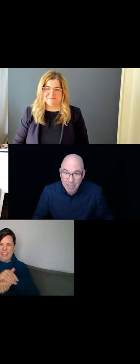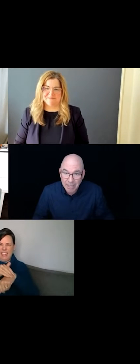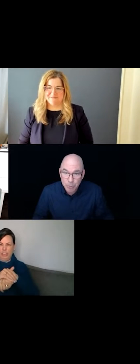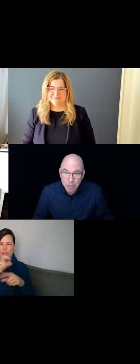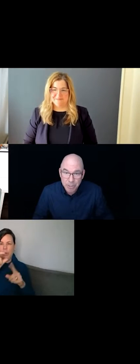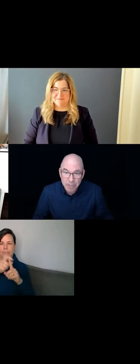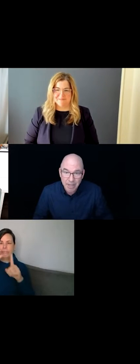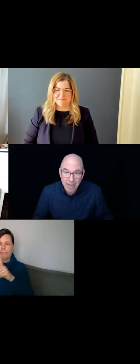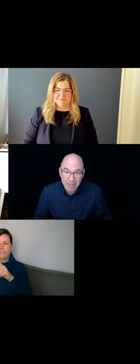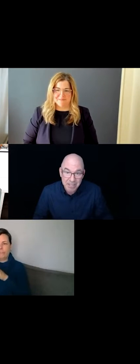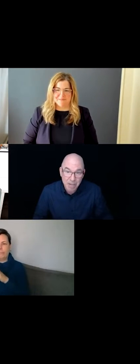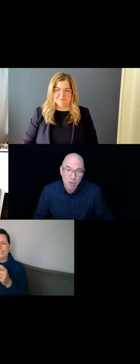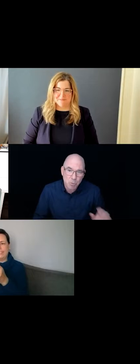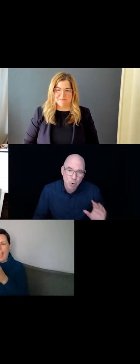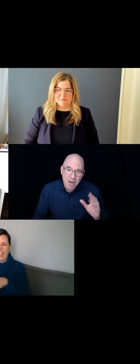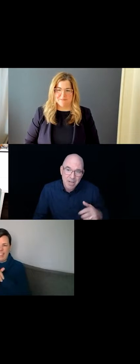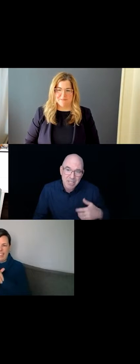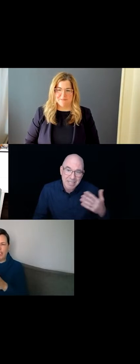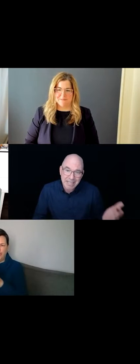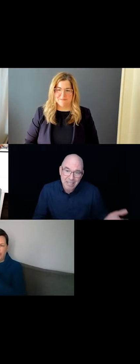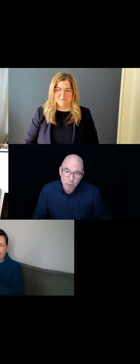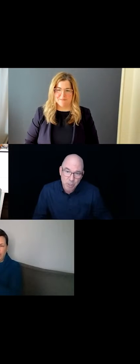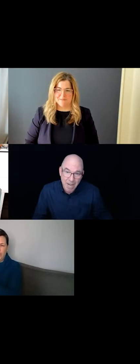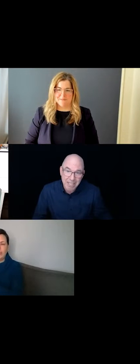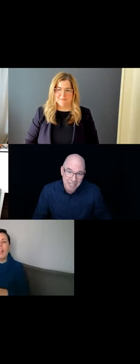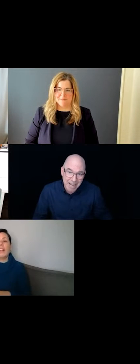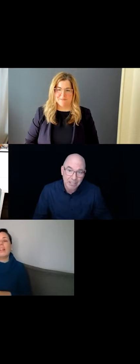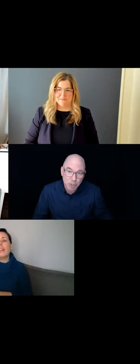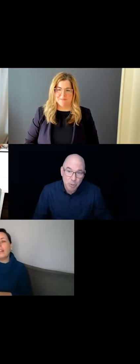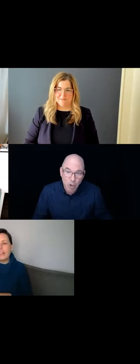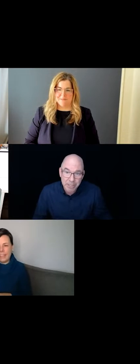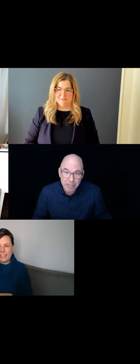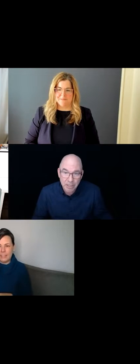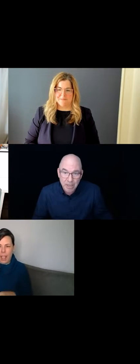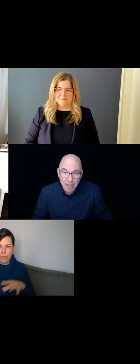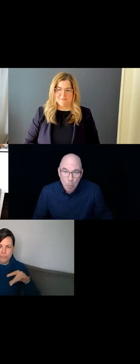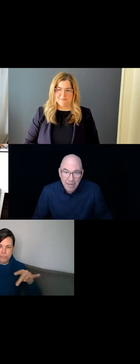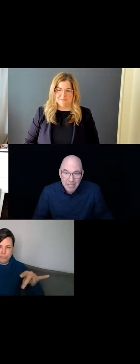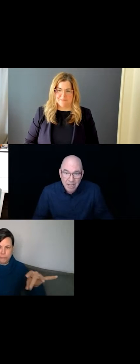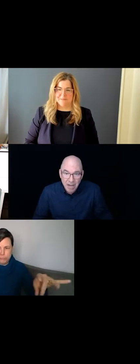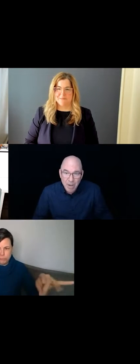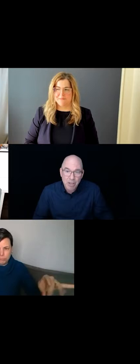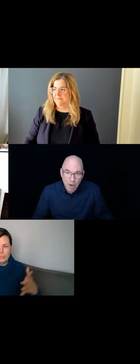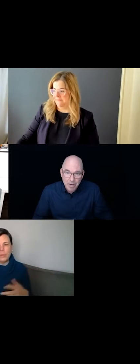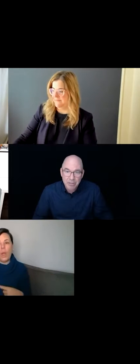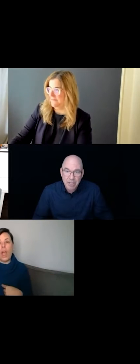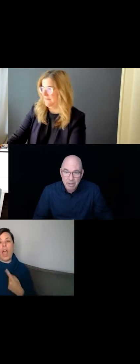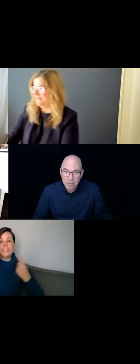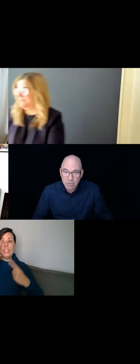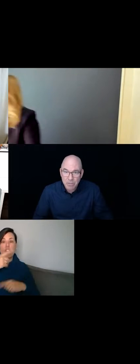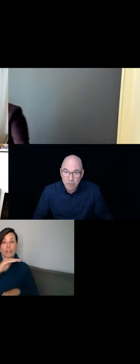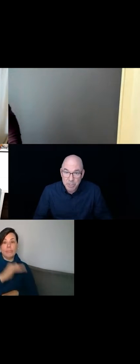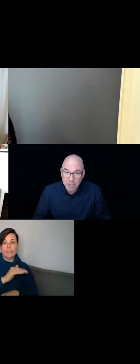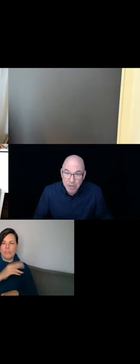j'étais têtue. Et une fois que j'étais identifié et mes parents ont commencé à comprendre et à apprendre le langage des signes, à ce moment-là, c'était plus l'anglais ou les